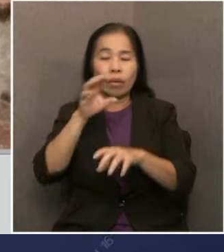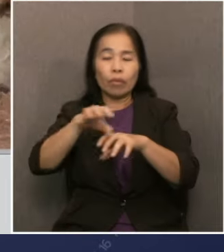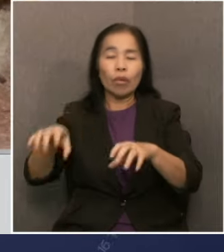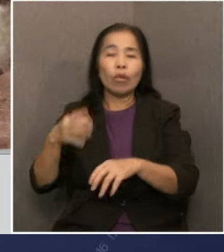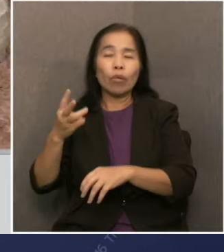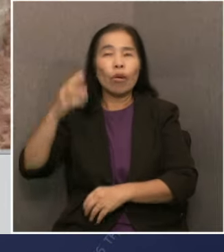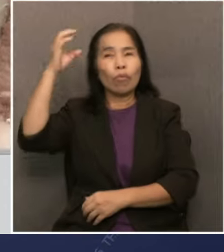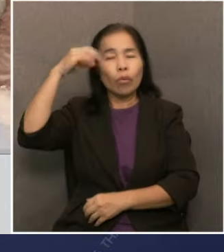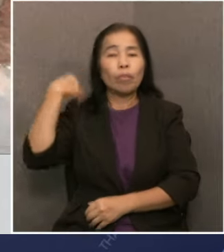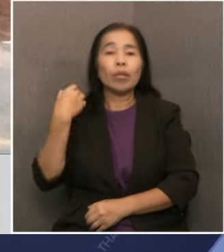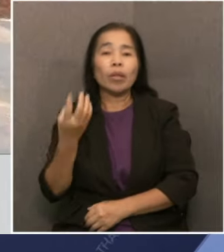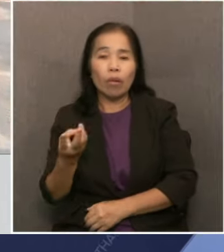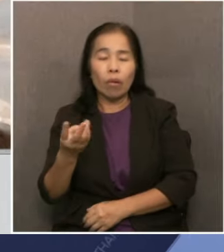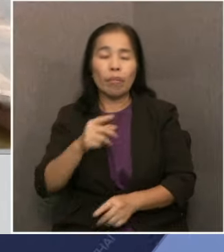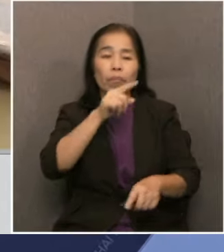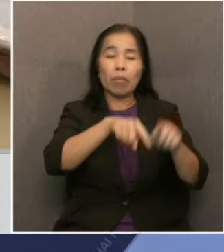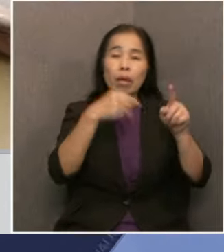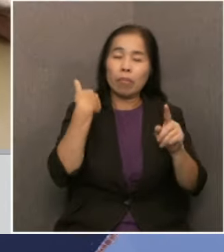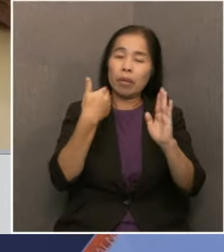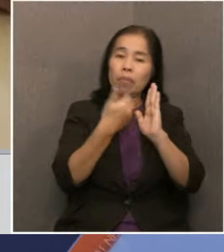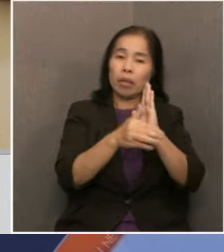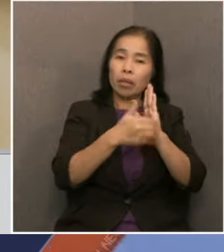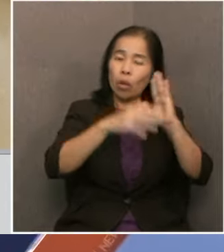แต่ลจัหวดกตองเปิเมิญว่า สมมี่อ 3 เดิน cabern